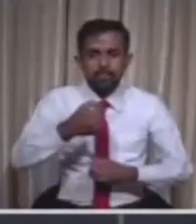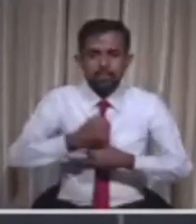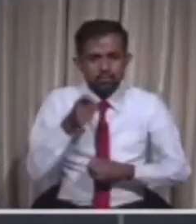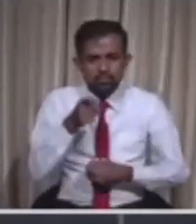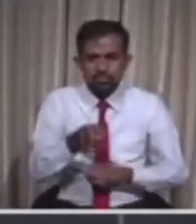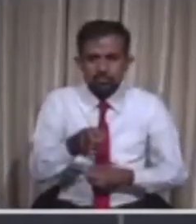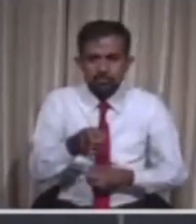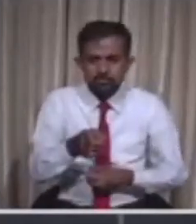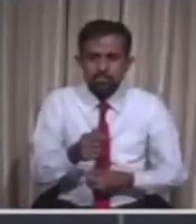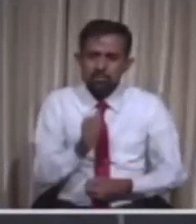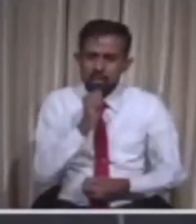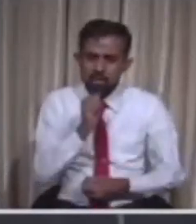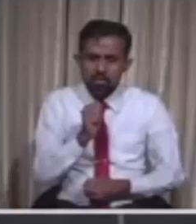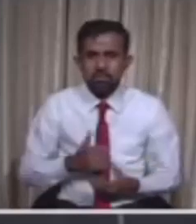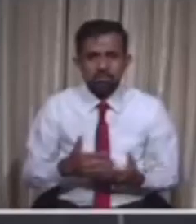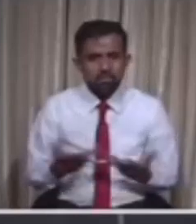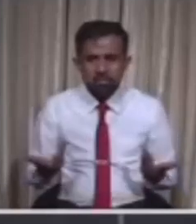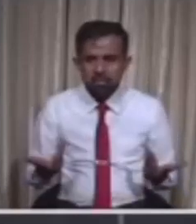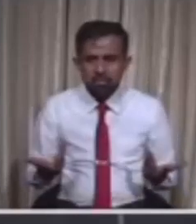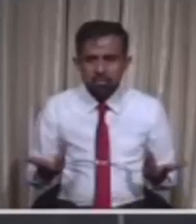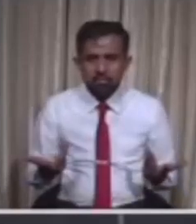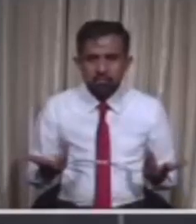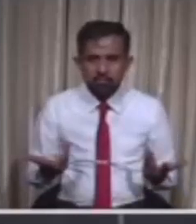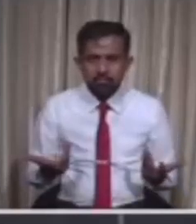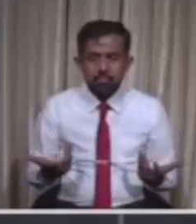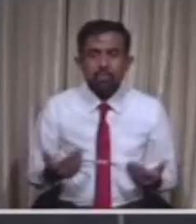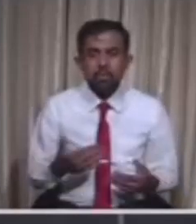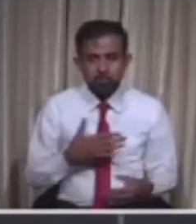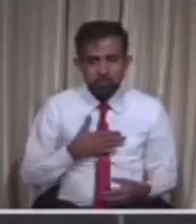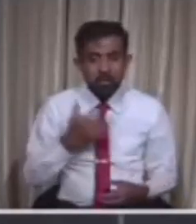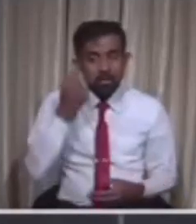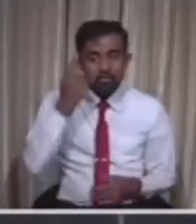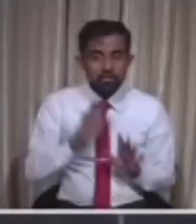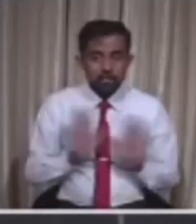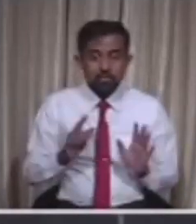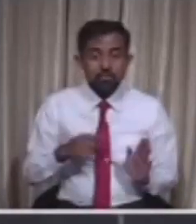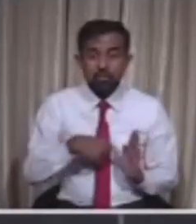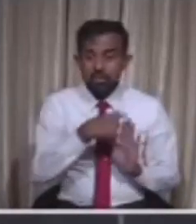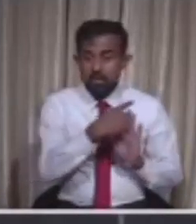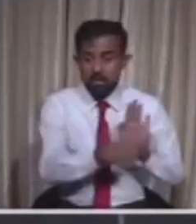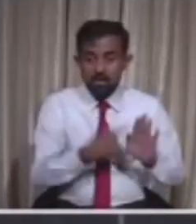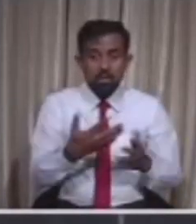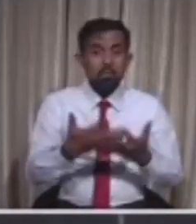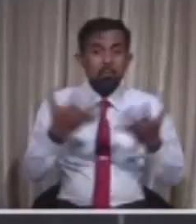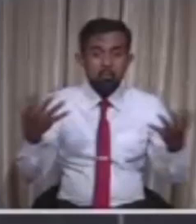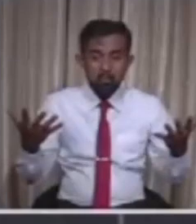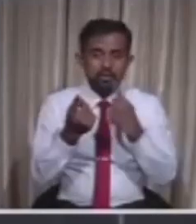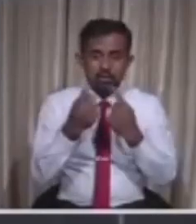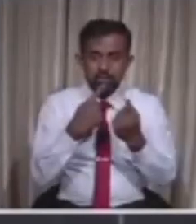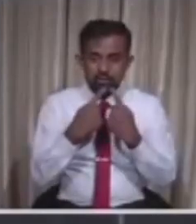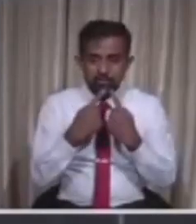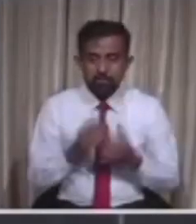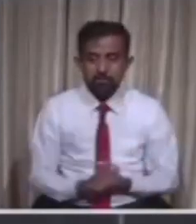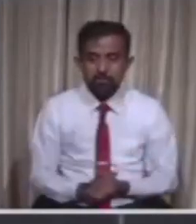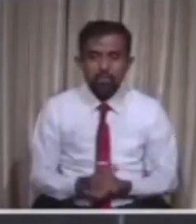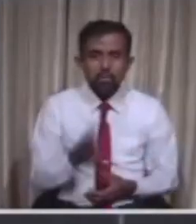අත්වාසයෙන්ම සැබෑ ජනප්‍රසාදයක් නැහැ. ඒක මම මගේ මතය නෙමෙයි මේ රටේ බහුතරයක් විශ්වාස කරන දේ.